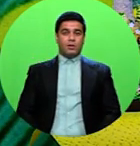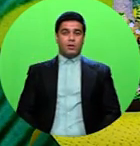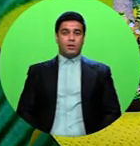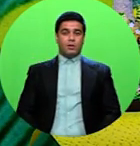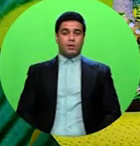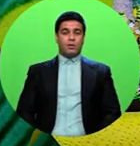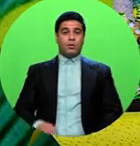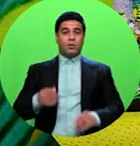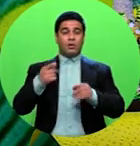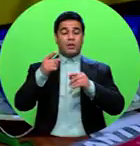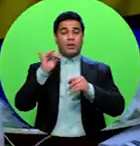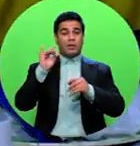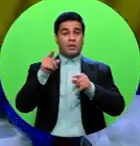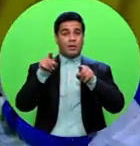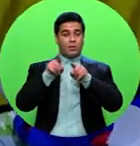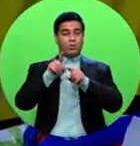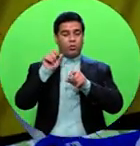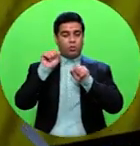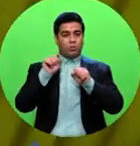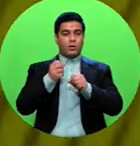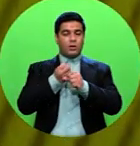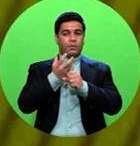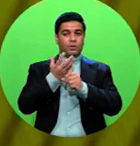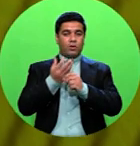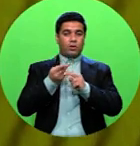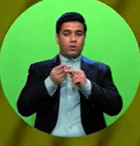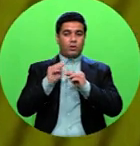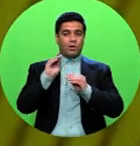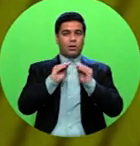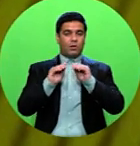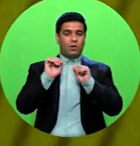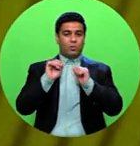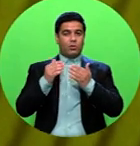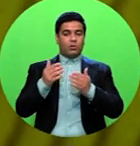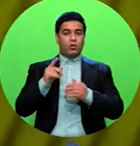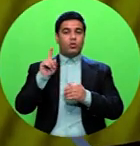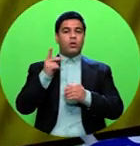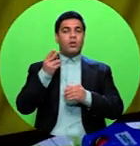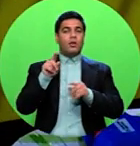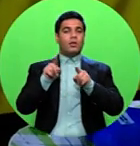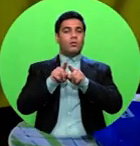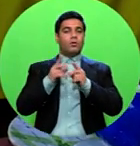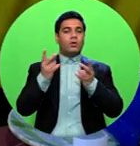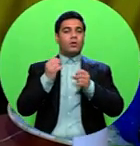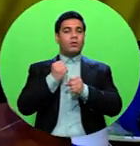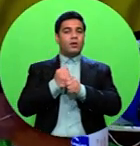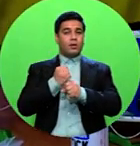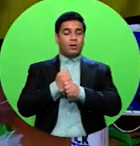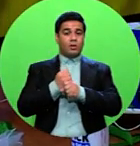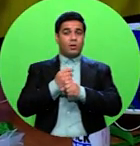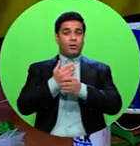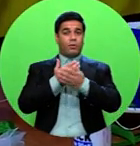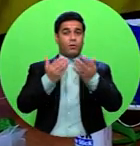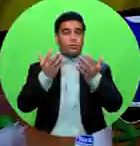Вот из этого шаблона тоже можно создать цветок. Что вы делаете? Вы